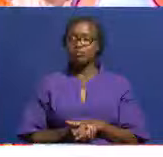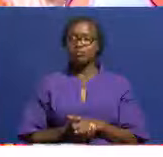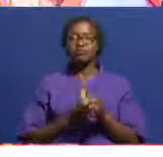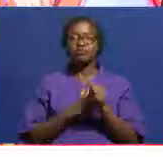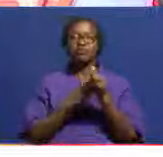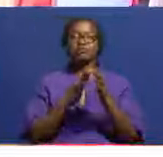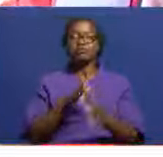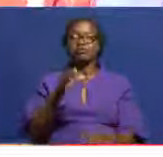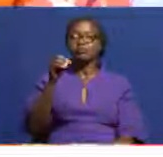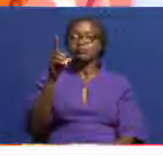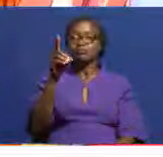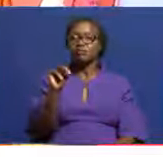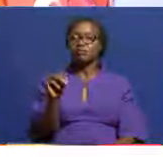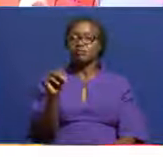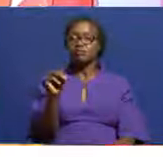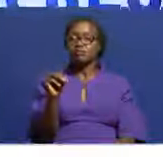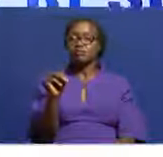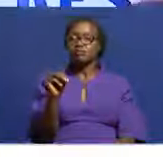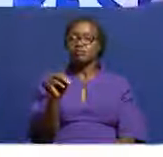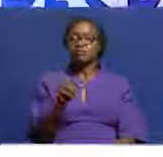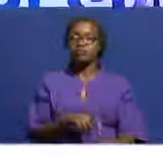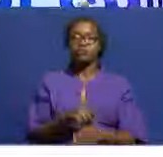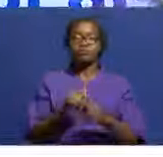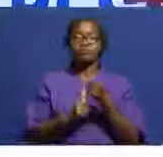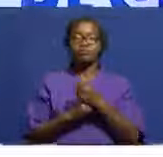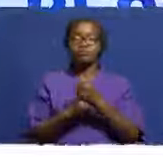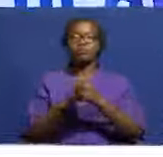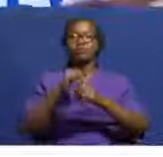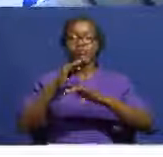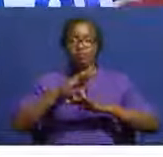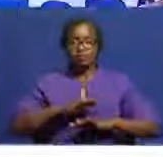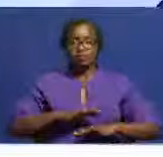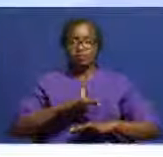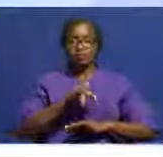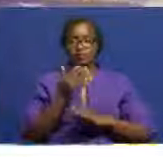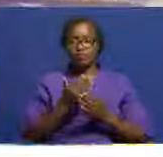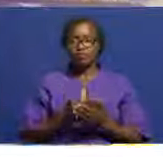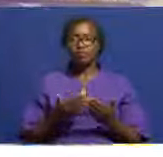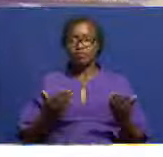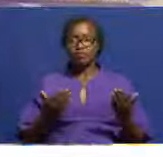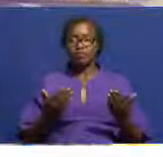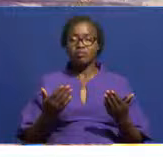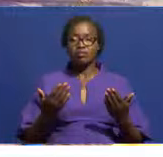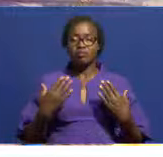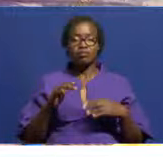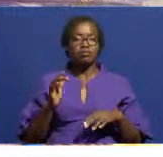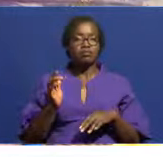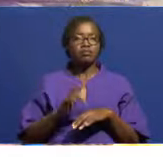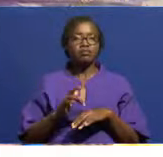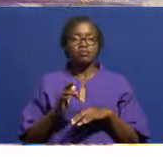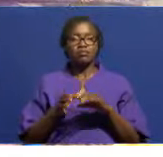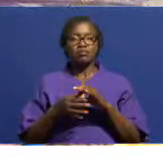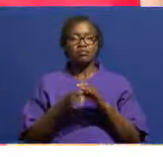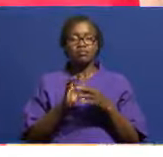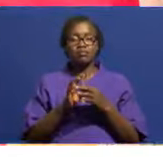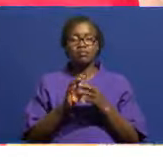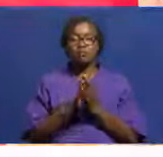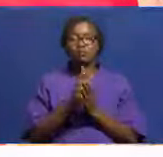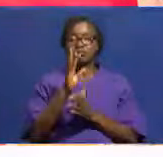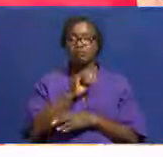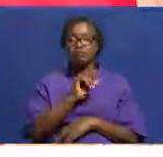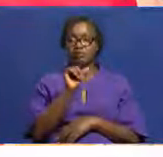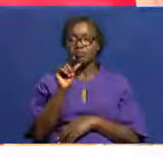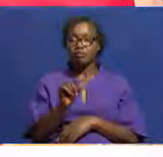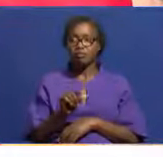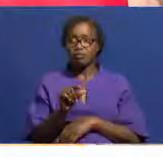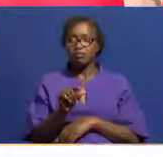Viongozi wa chama cha ODM walipokuwa wakitoa misaada ya chakula na bidhaa nyingine kwa waathiriwa mafuriko kwa ushirikiano na shirika la Msalaba